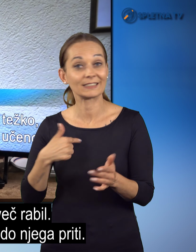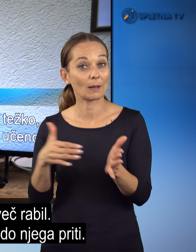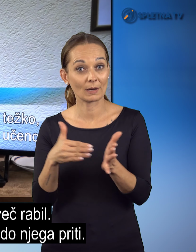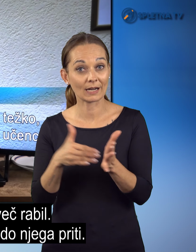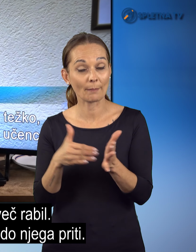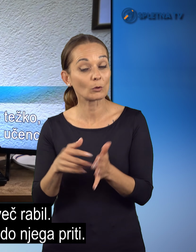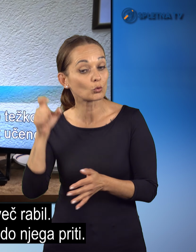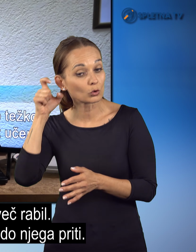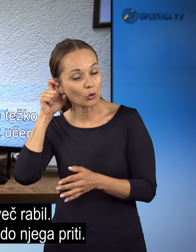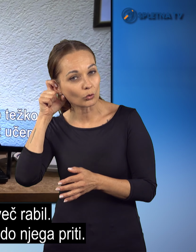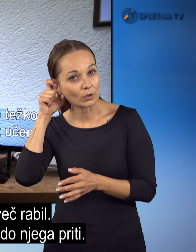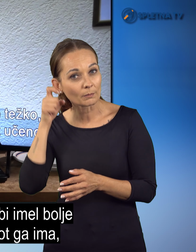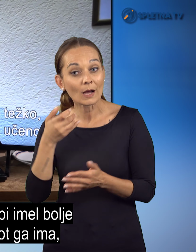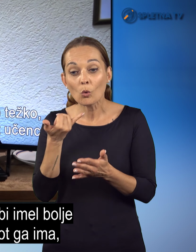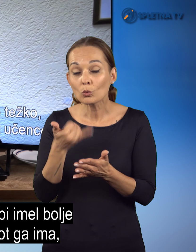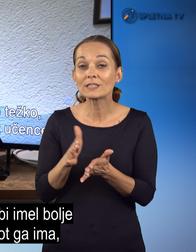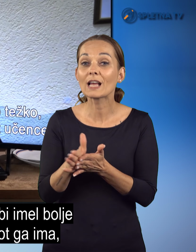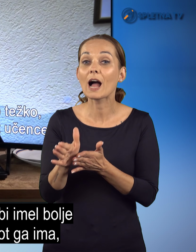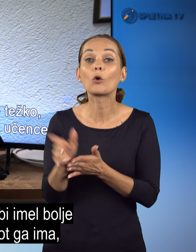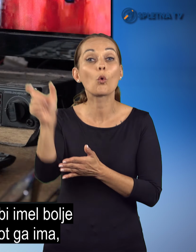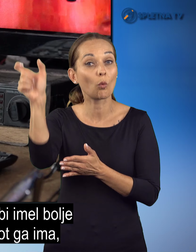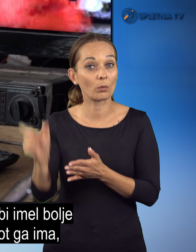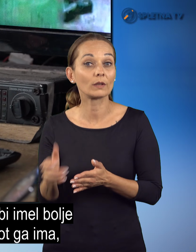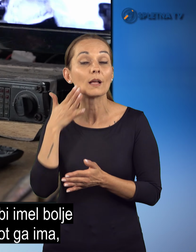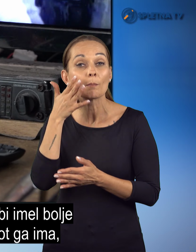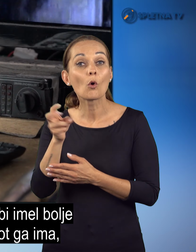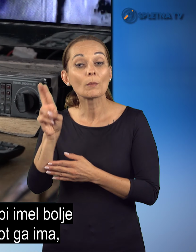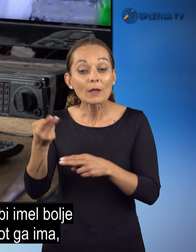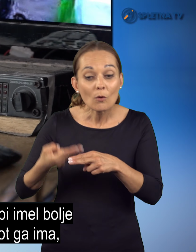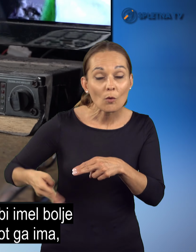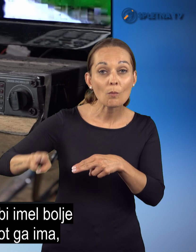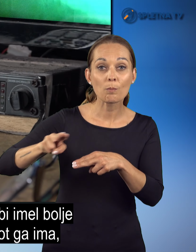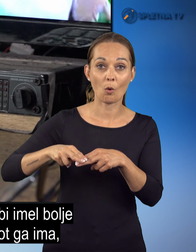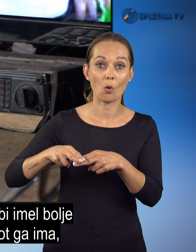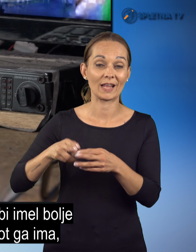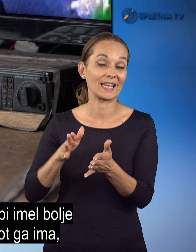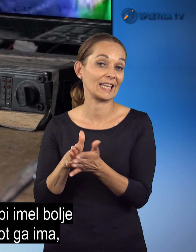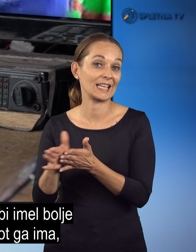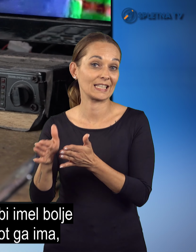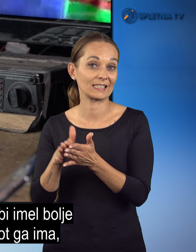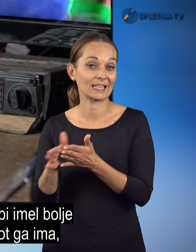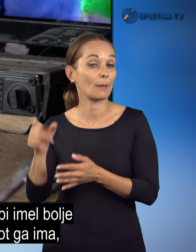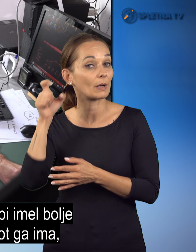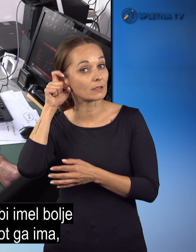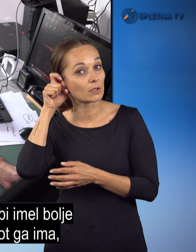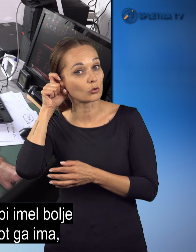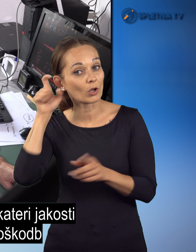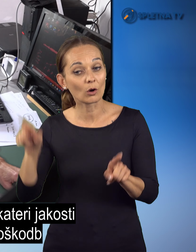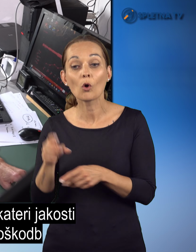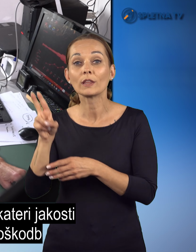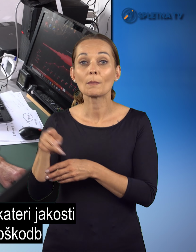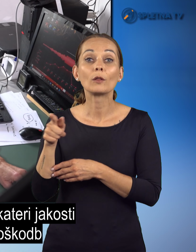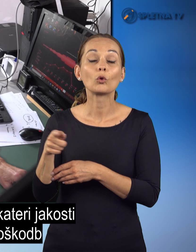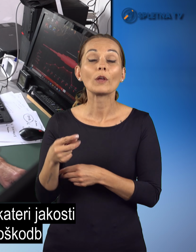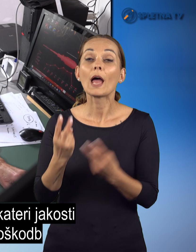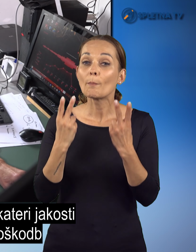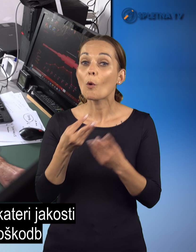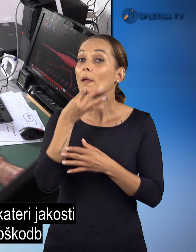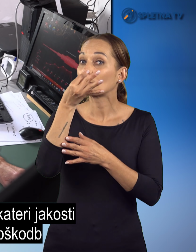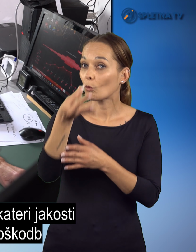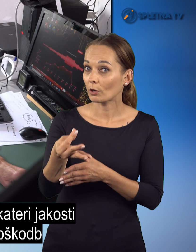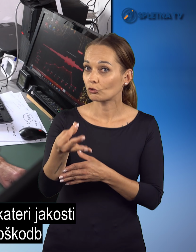bilo težje do njega priti. Vsak uporabnik, da bo imel bolj izrabljen aparat, kot ga ima. To je bistveno